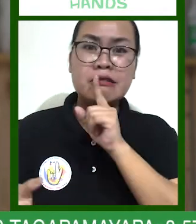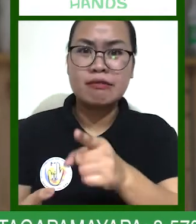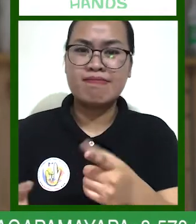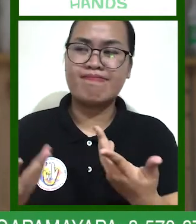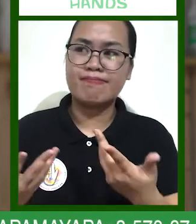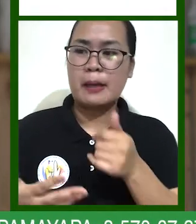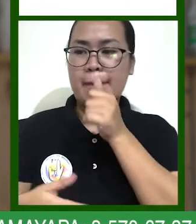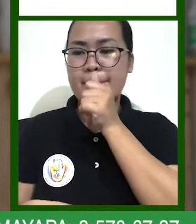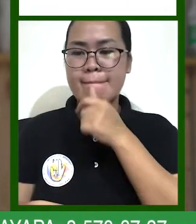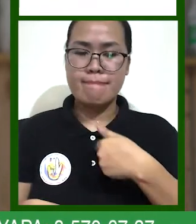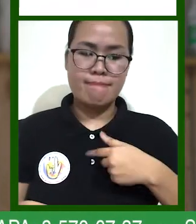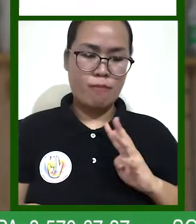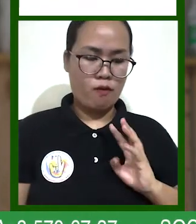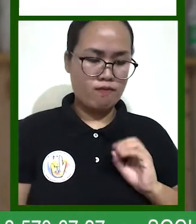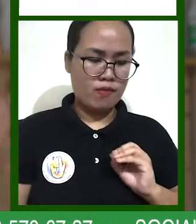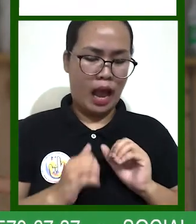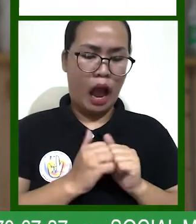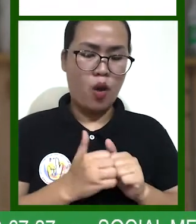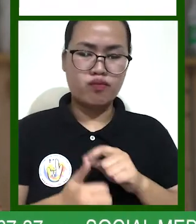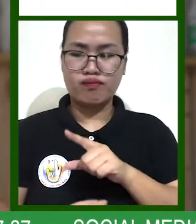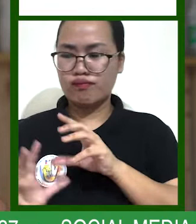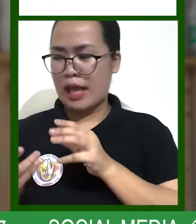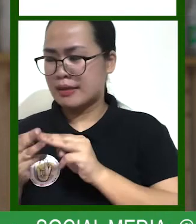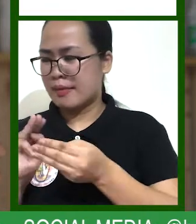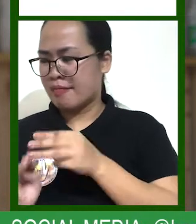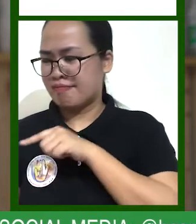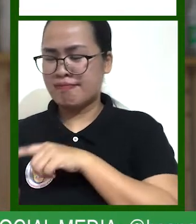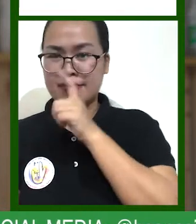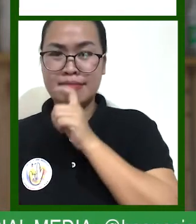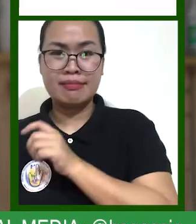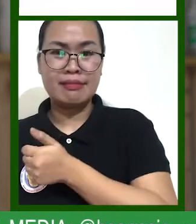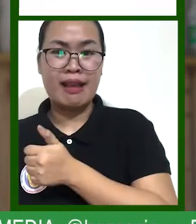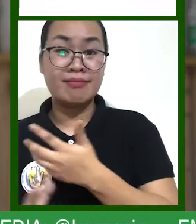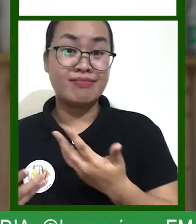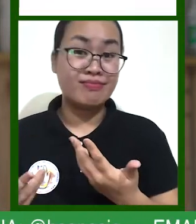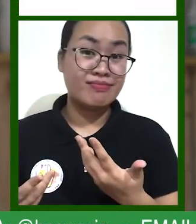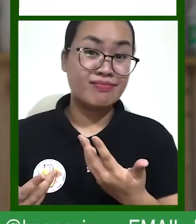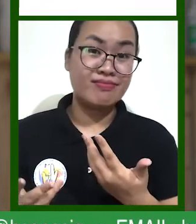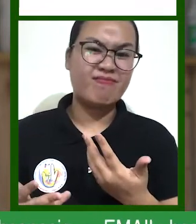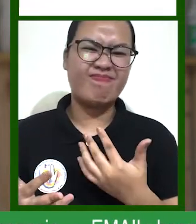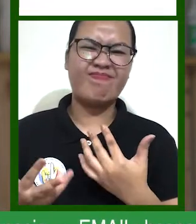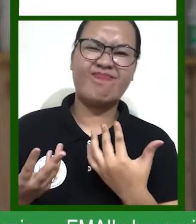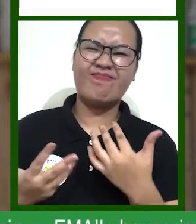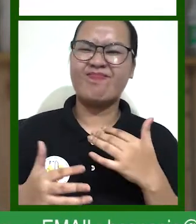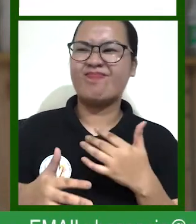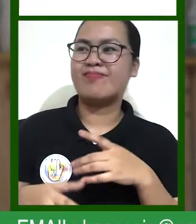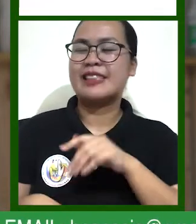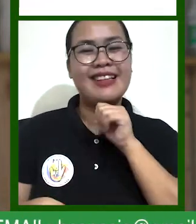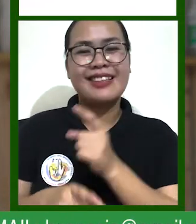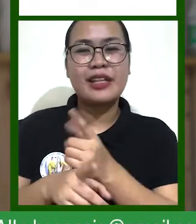yan, no? 40 anyos na kayo, tapos ang kaklase nyo ay 10 years old, di ba? Parang hindi naman tama.